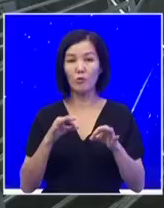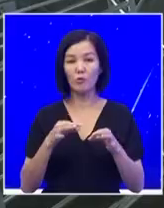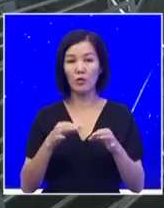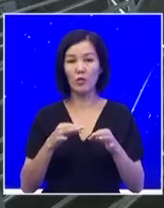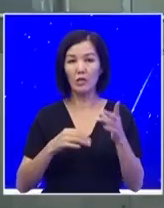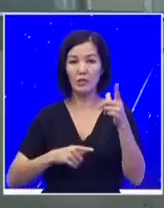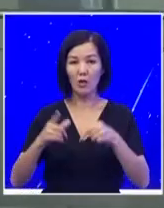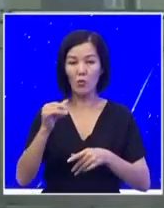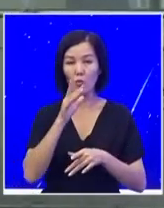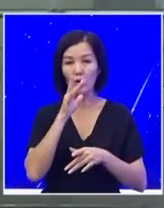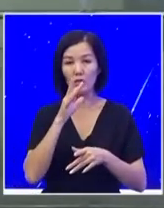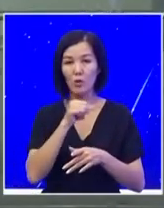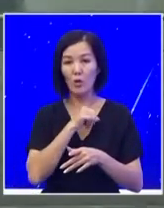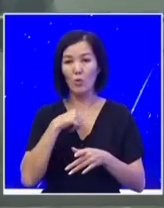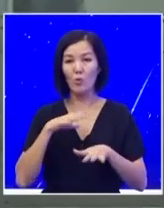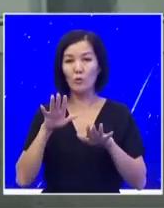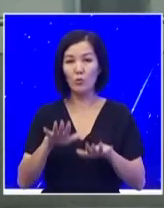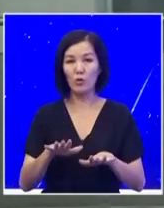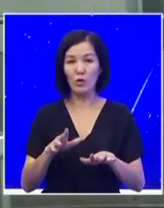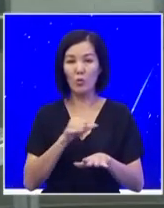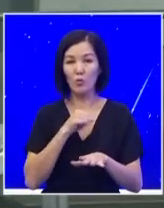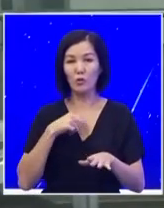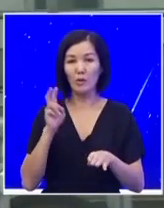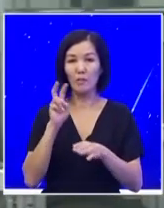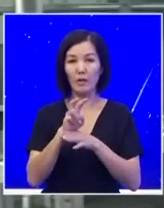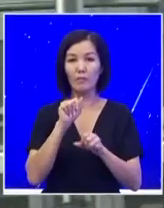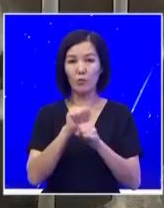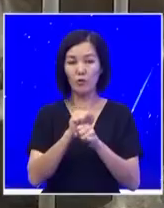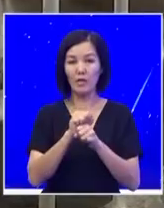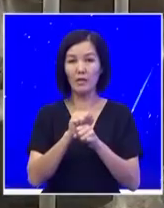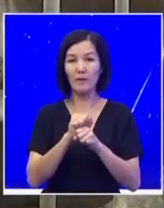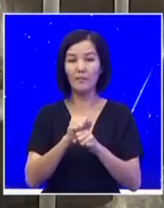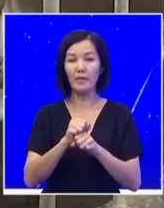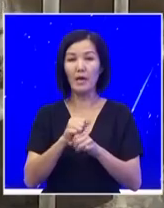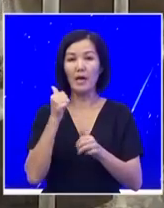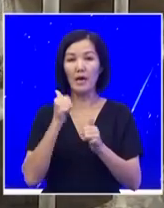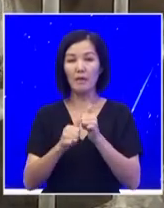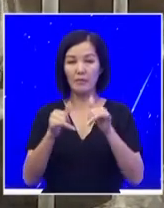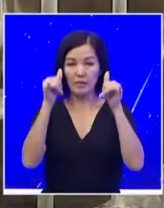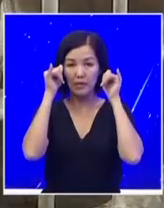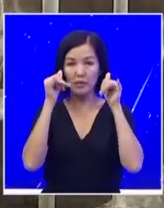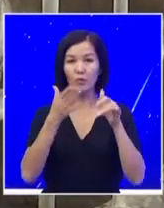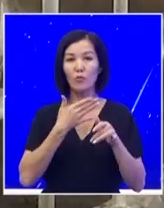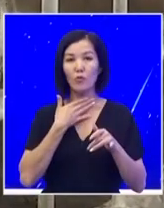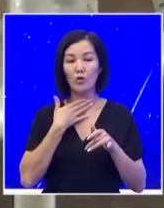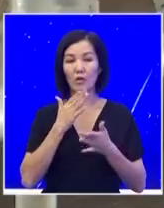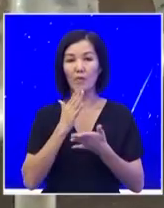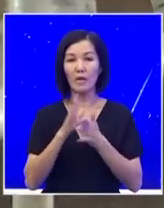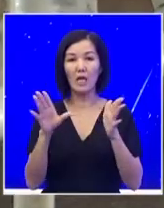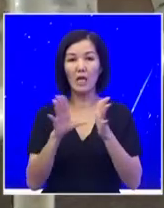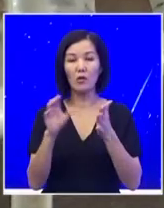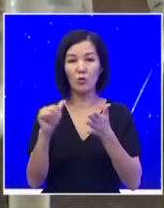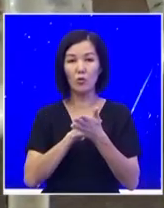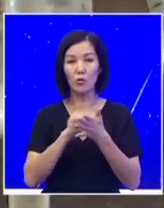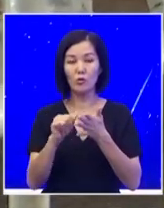Сауын уақыты келгенде өз орнына барып тұра қалады. Өйткені әр сиырдың мойнына құрылғы тағылған. Былайша айтқанда электронды төлқұжат.